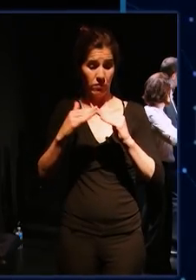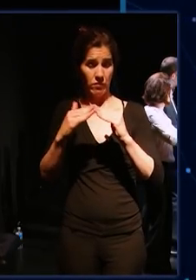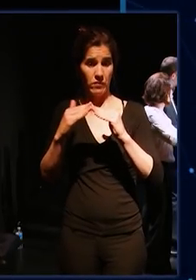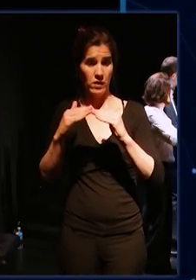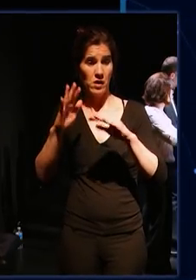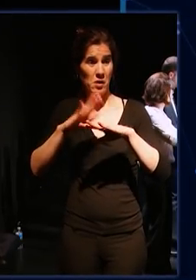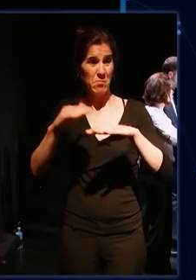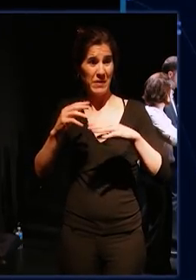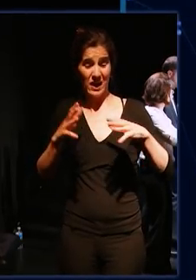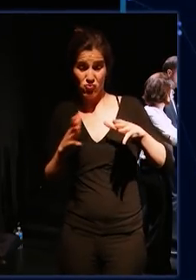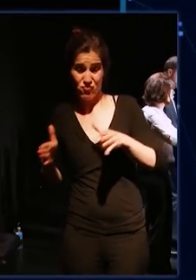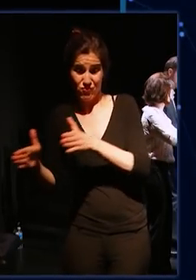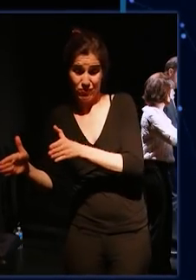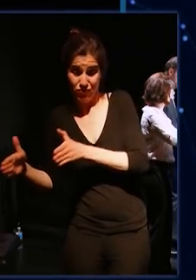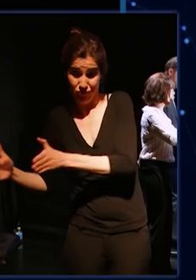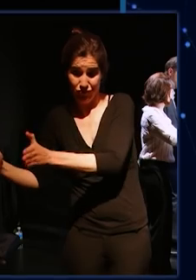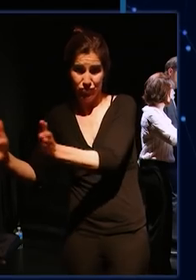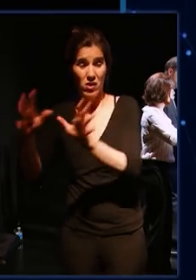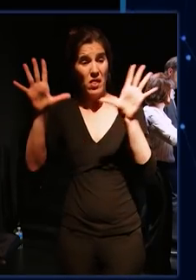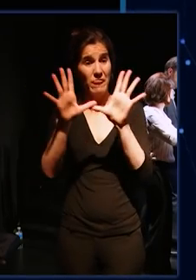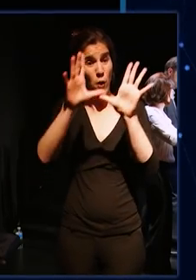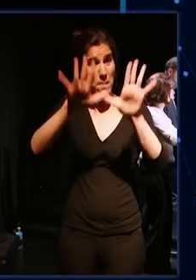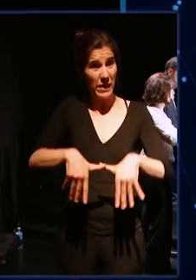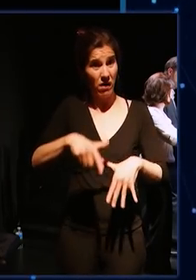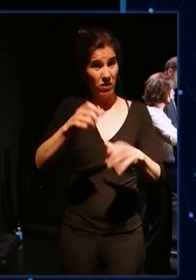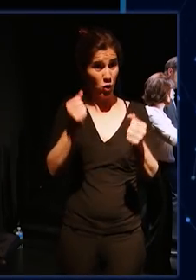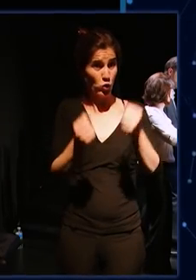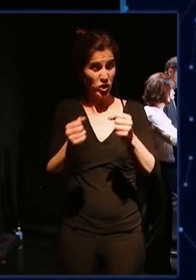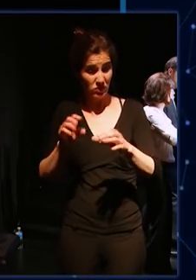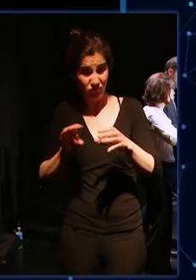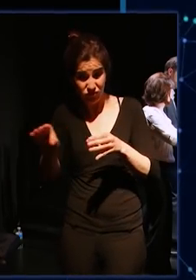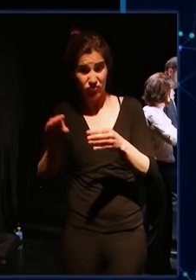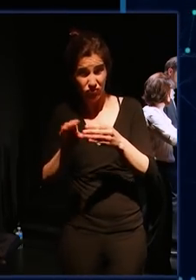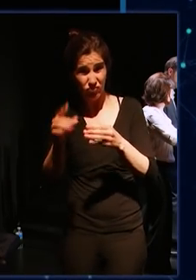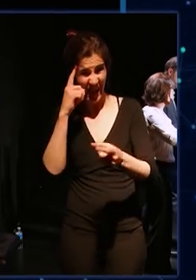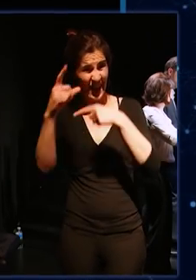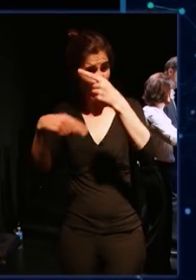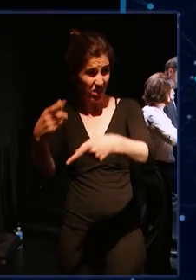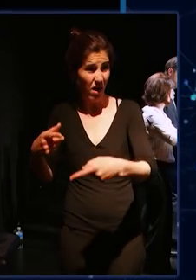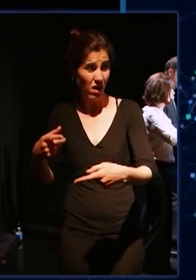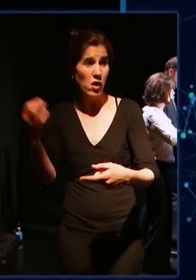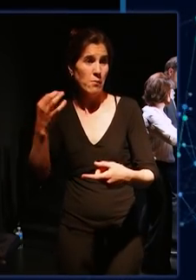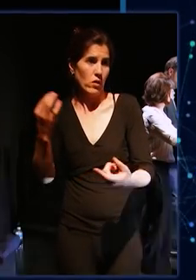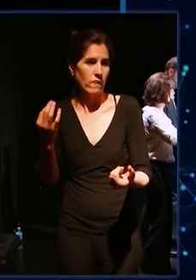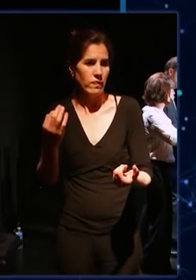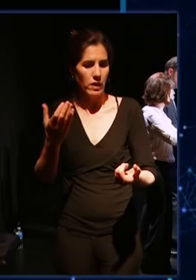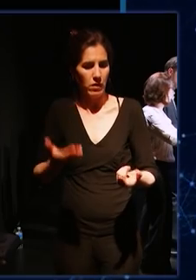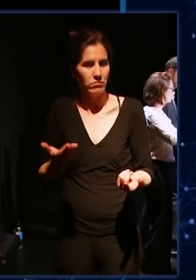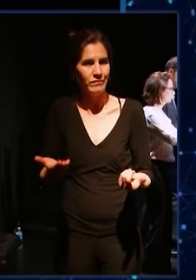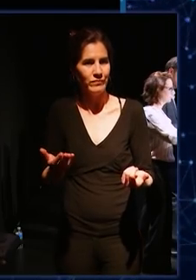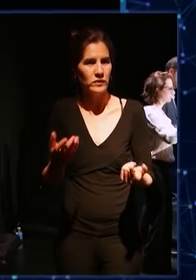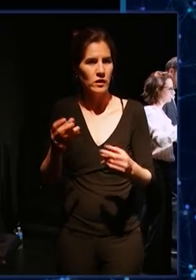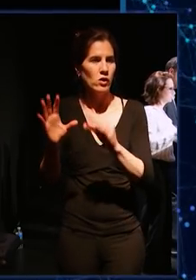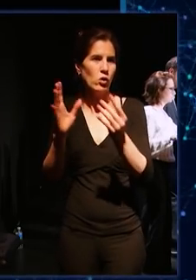desviar els 10.000 vehicles que travessen els parcs diàriament. Però entenem que això no compta amb el consens de